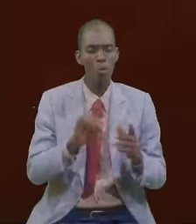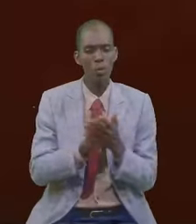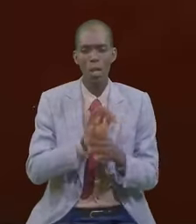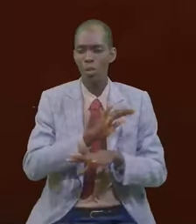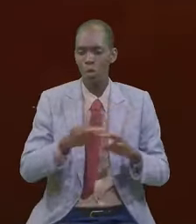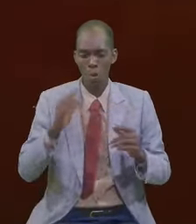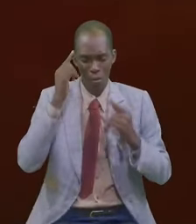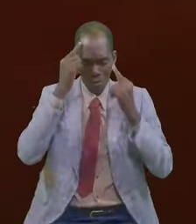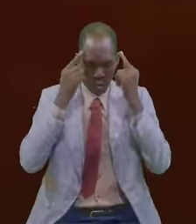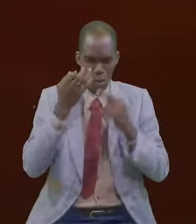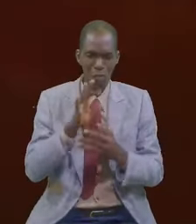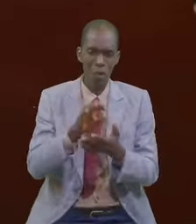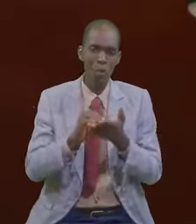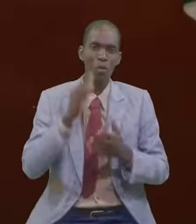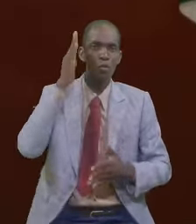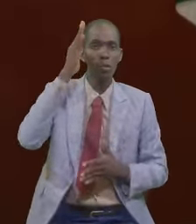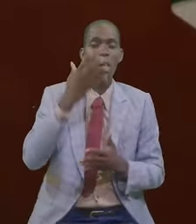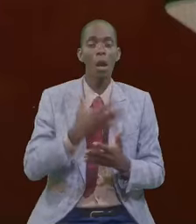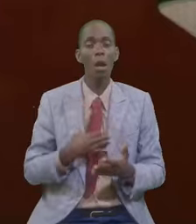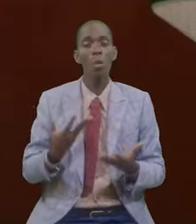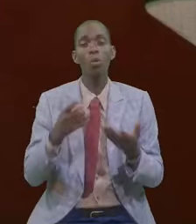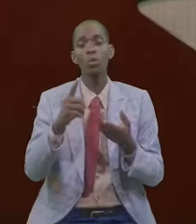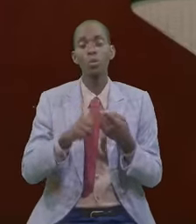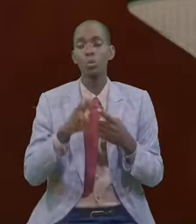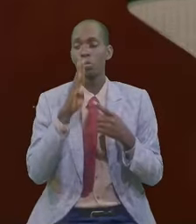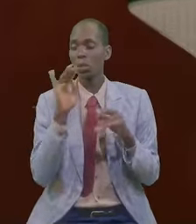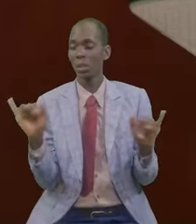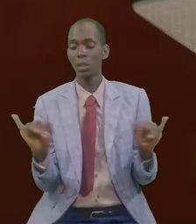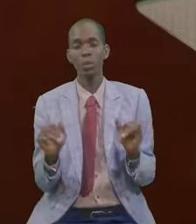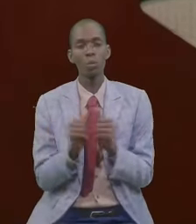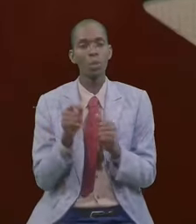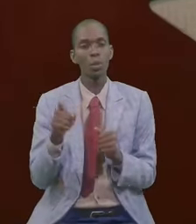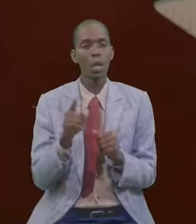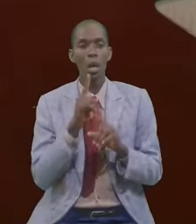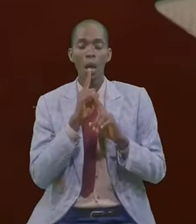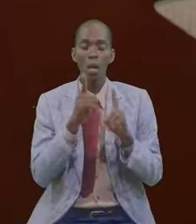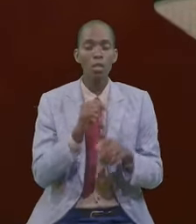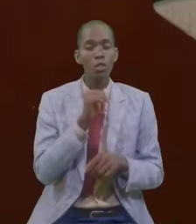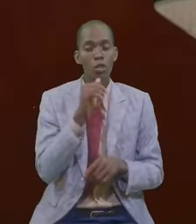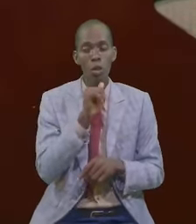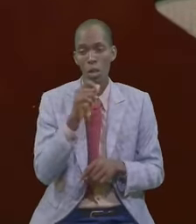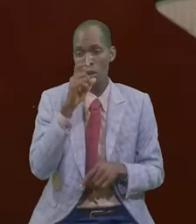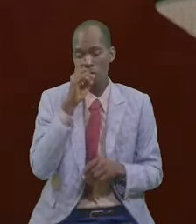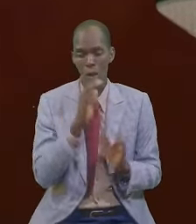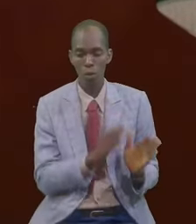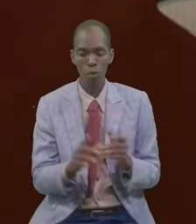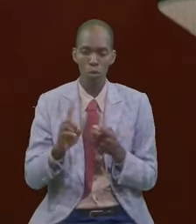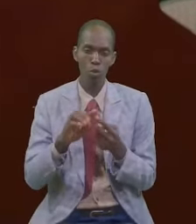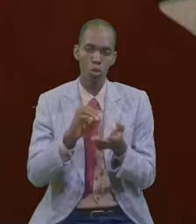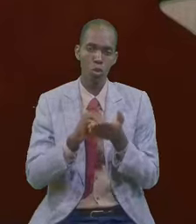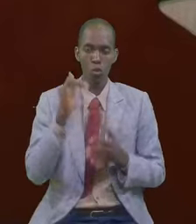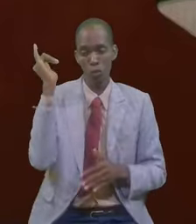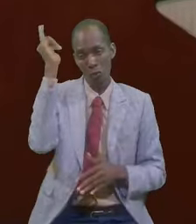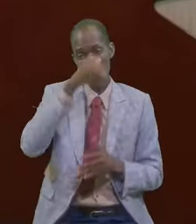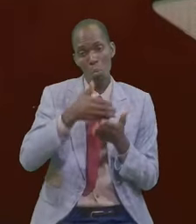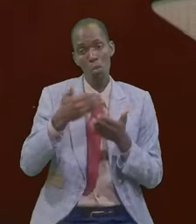leur futur et ils veulent que vous soyez comme ça. Ne réponds pas à l'insensé selon sa folie, de peur que tu ne lui